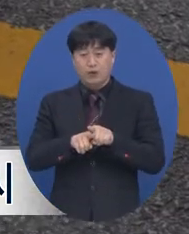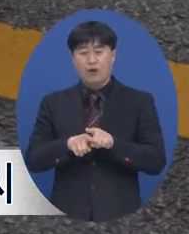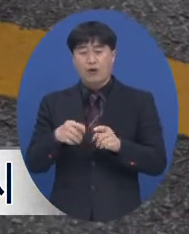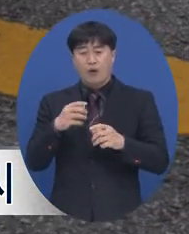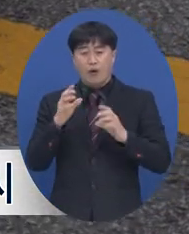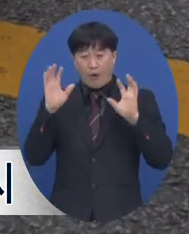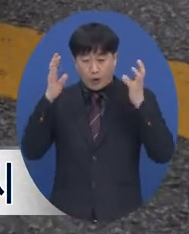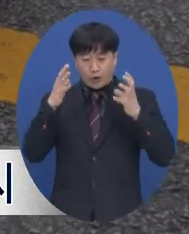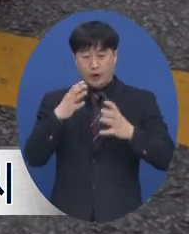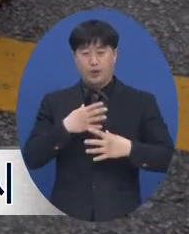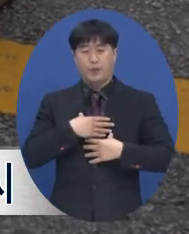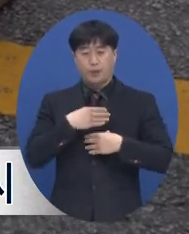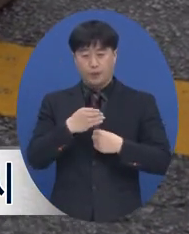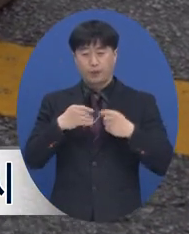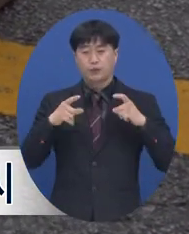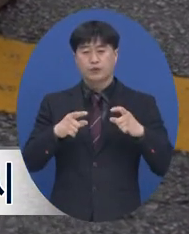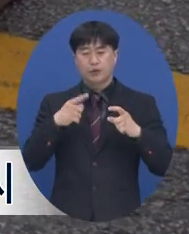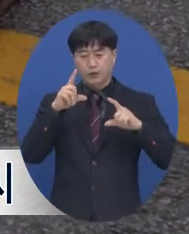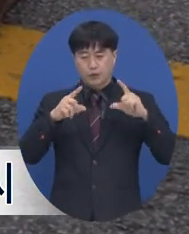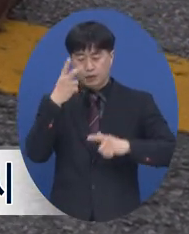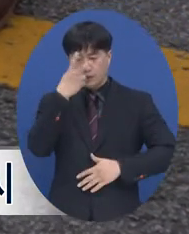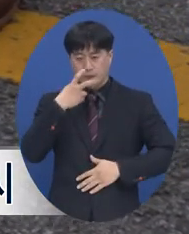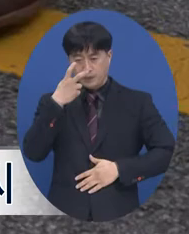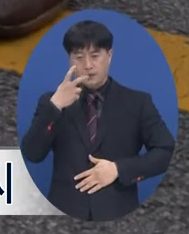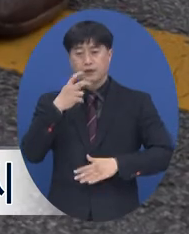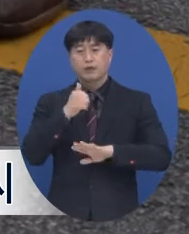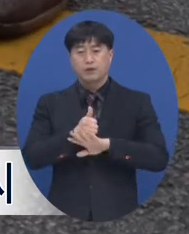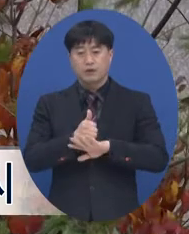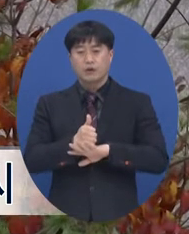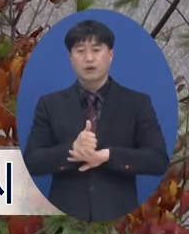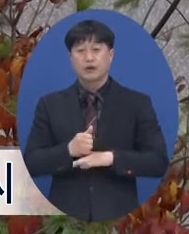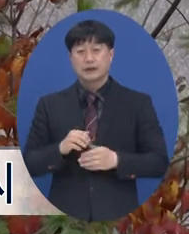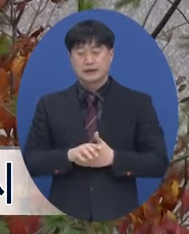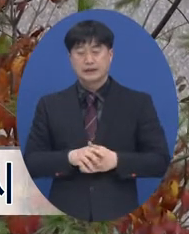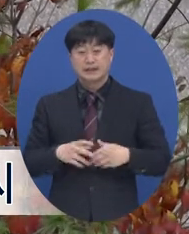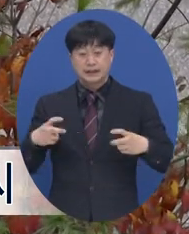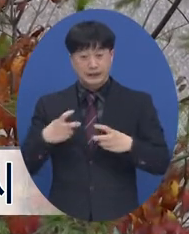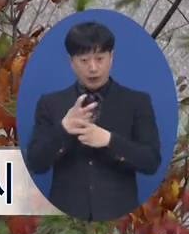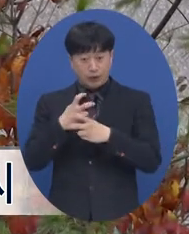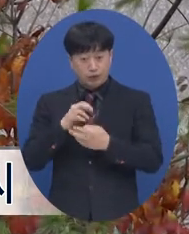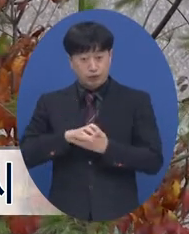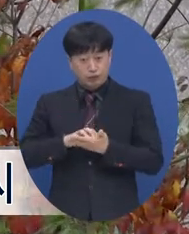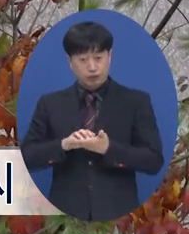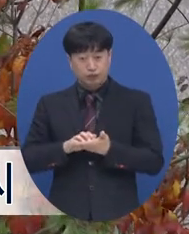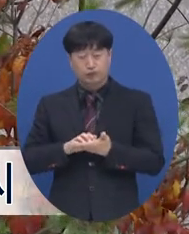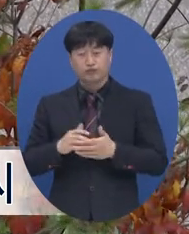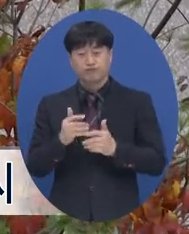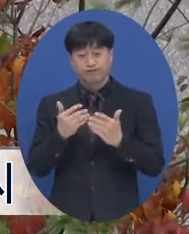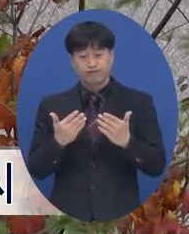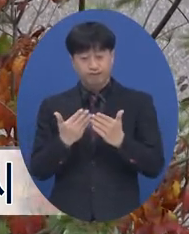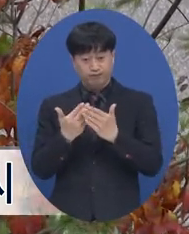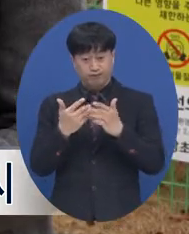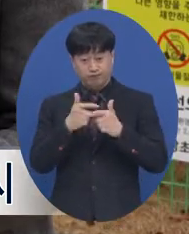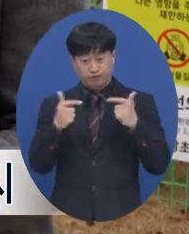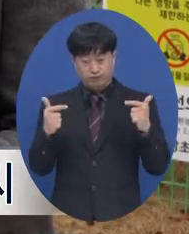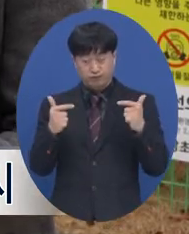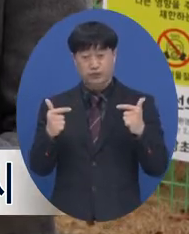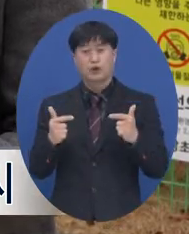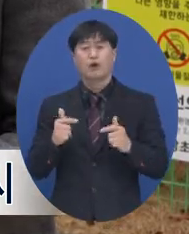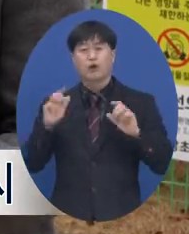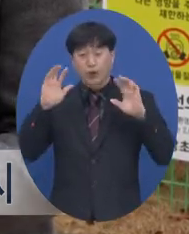보호구역 실태를 조사했습니다. 시끌존 사고율과 사고 위험도, 사고 증가율이 높은 12개 시군 내